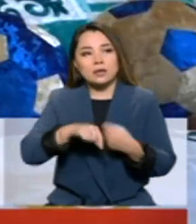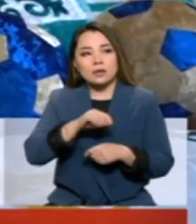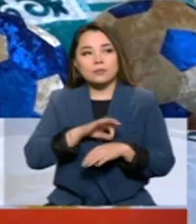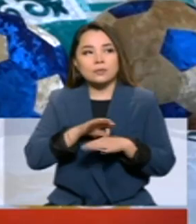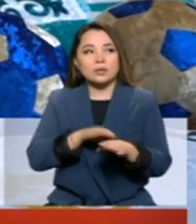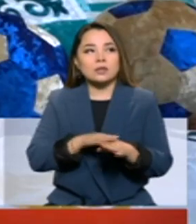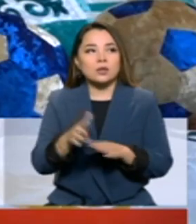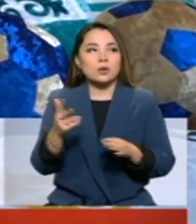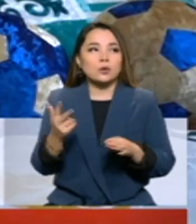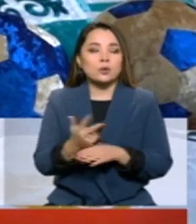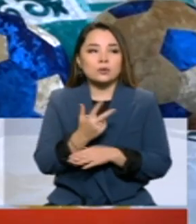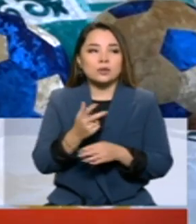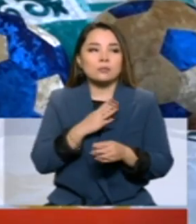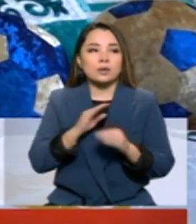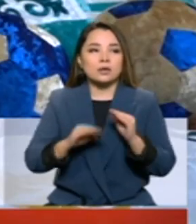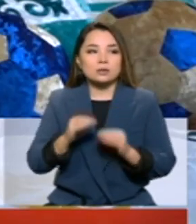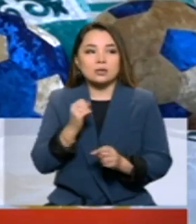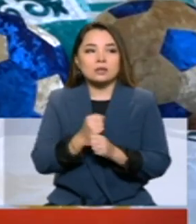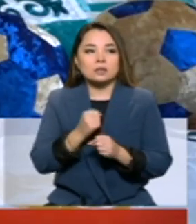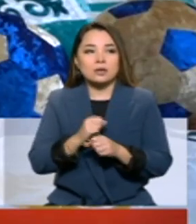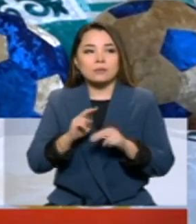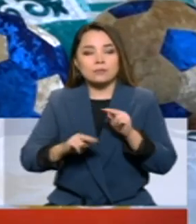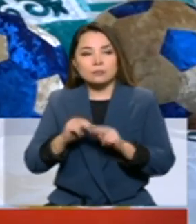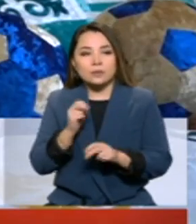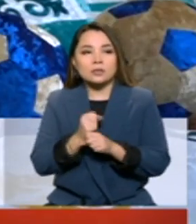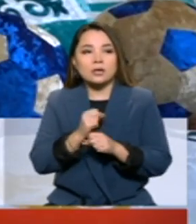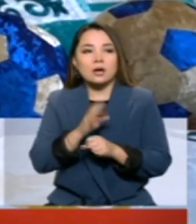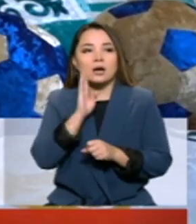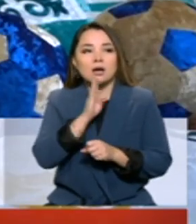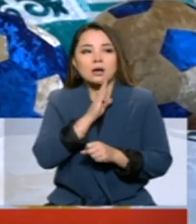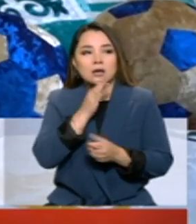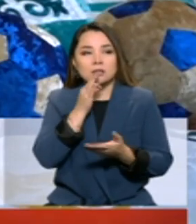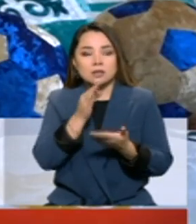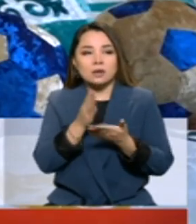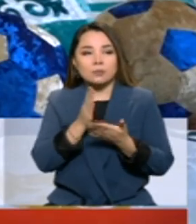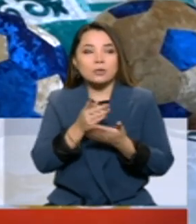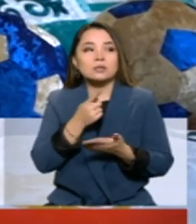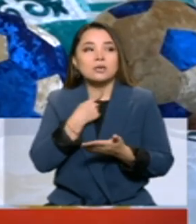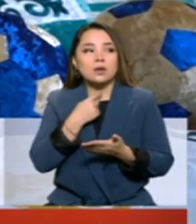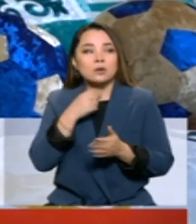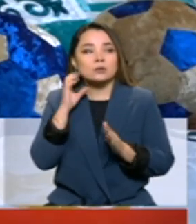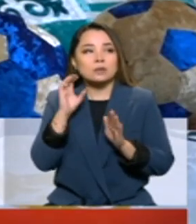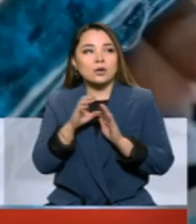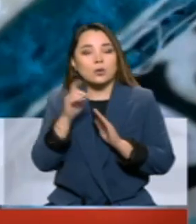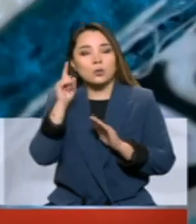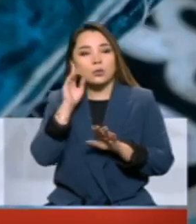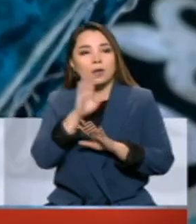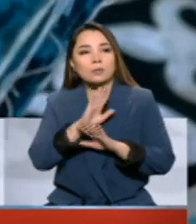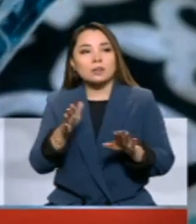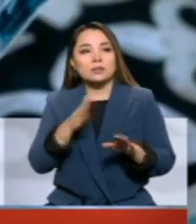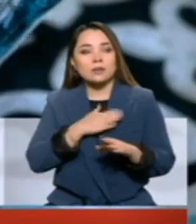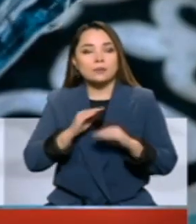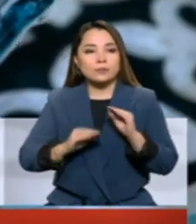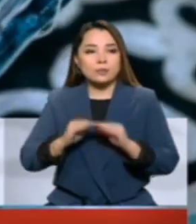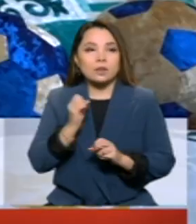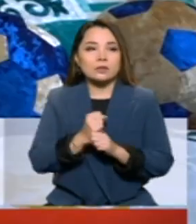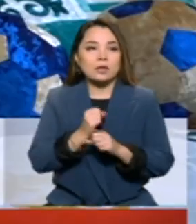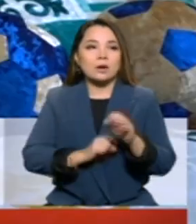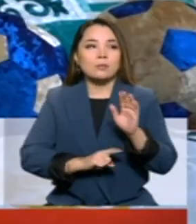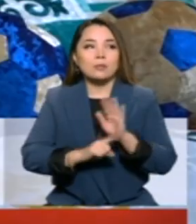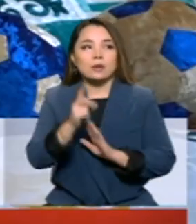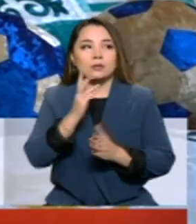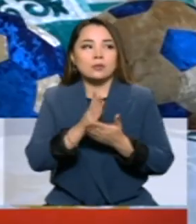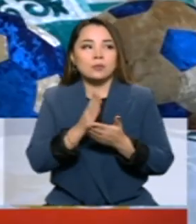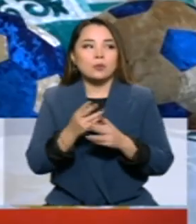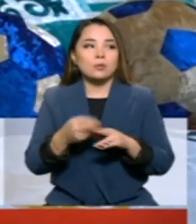келеді. Үшінші рет құрақ-құра деп анамның даусын естіген кезде, мен бірден ойланбастан мен құрақ-құрайым деп бастадым.